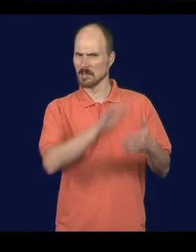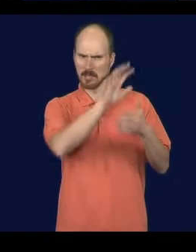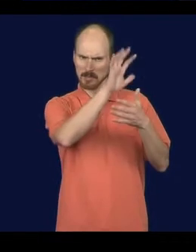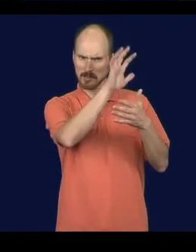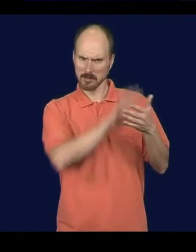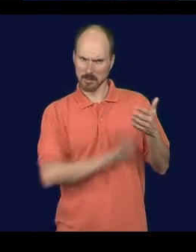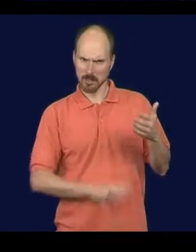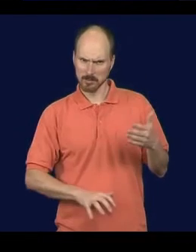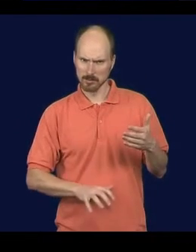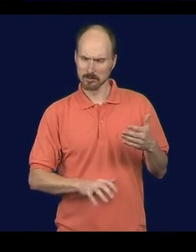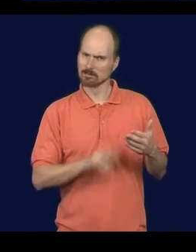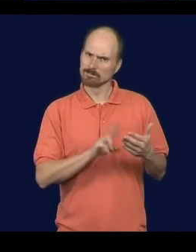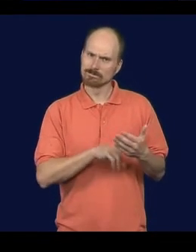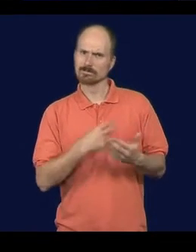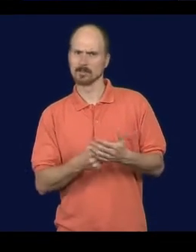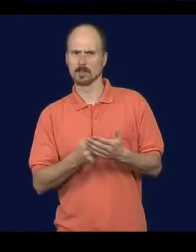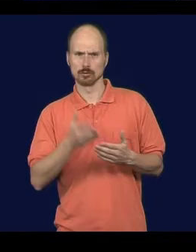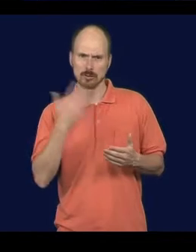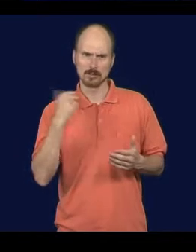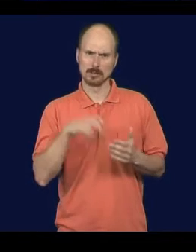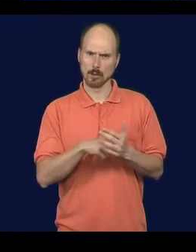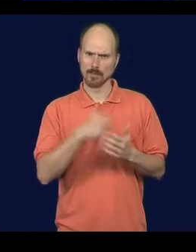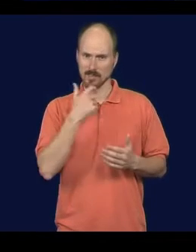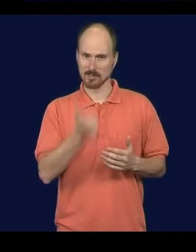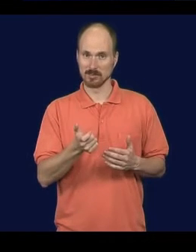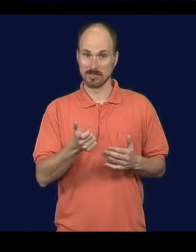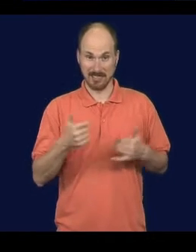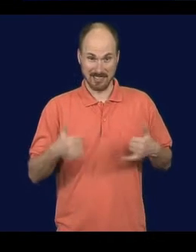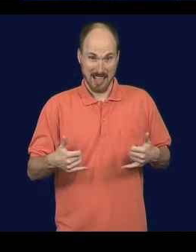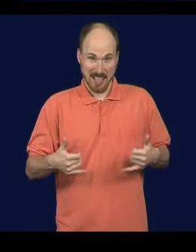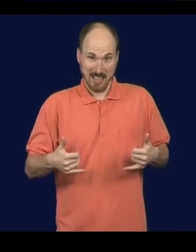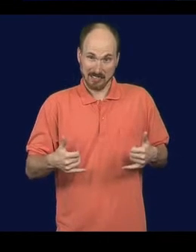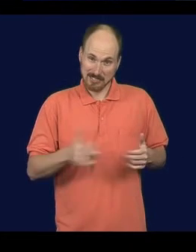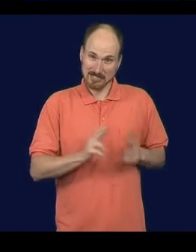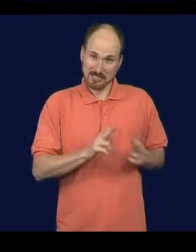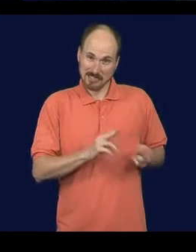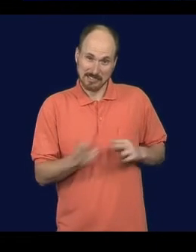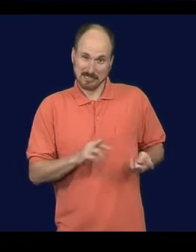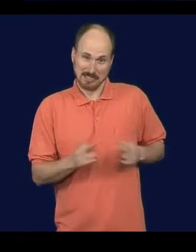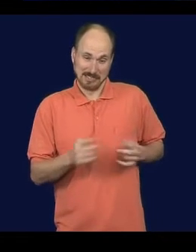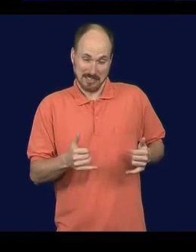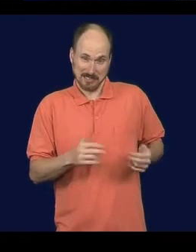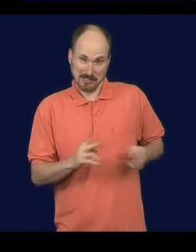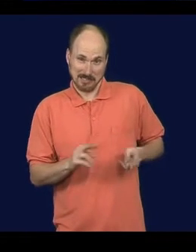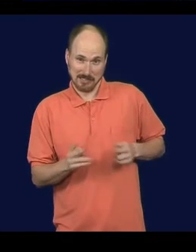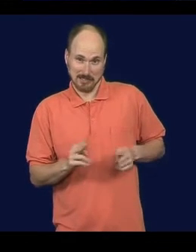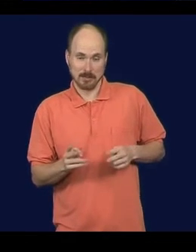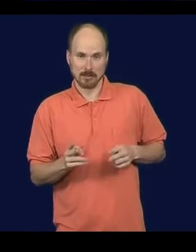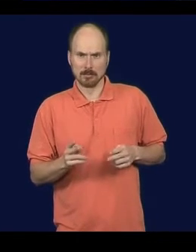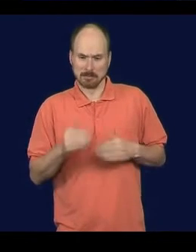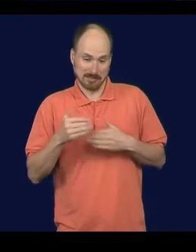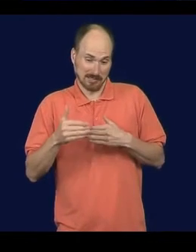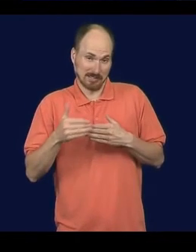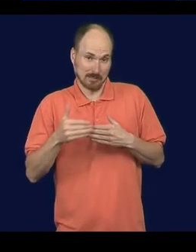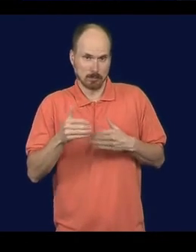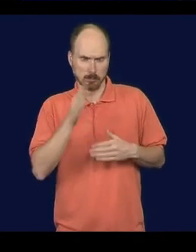V dnešní době existuje spousta vynálezů, které usnadňují život, dělají život